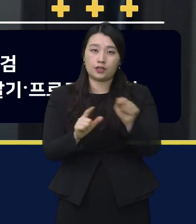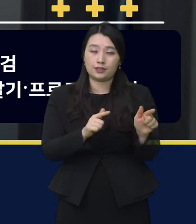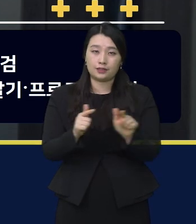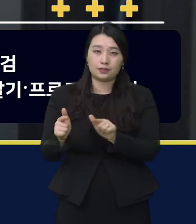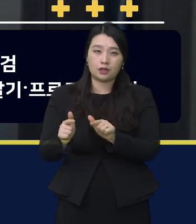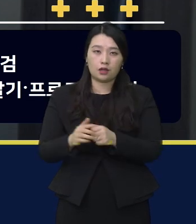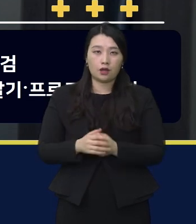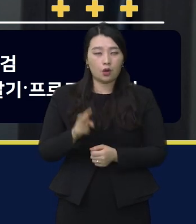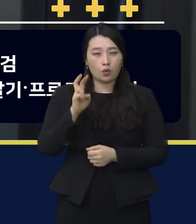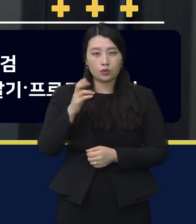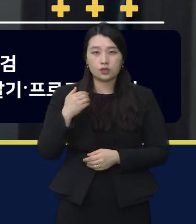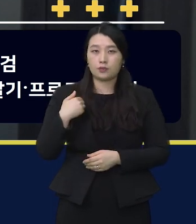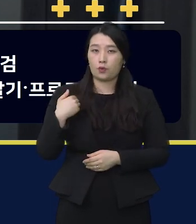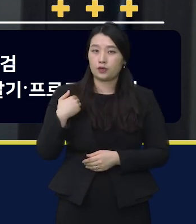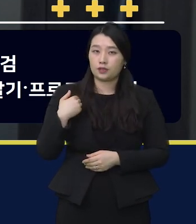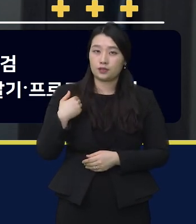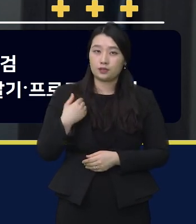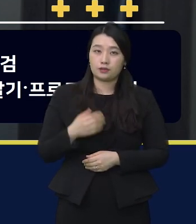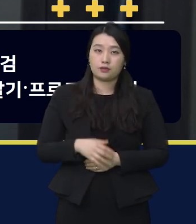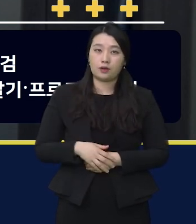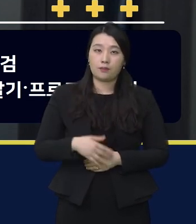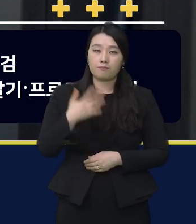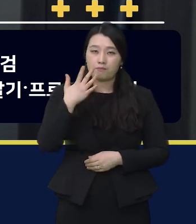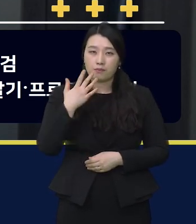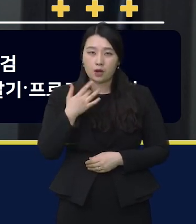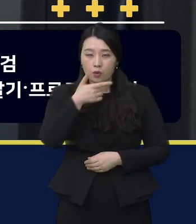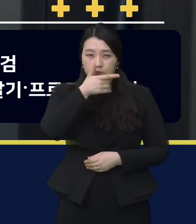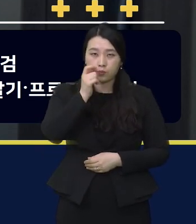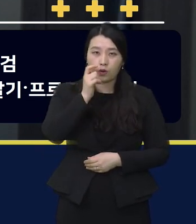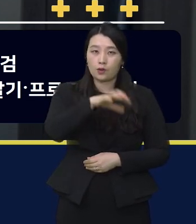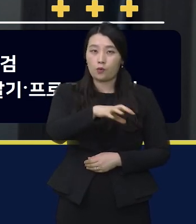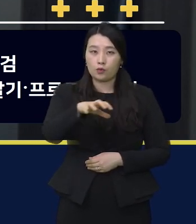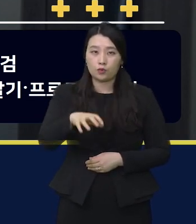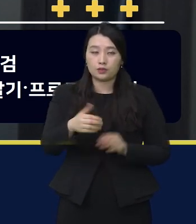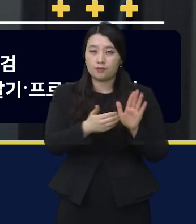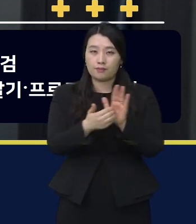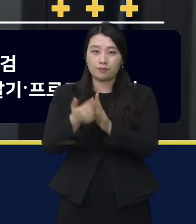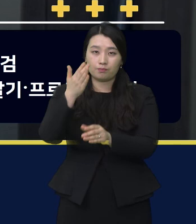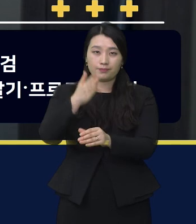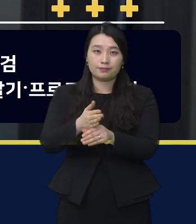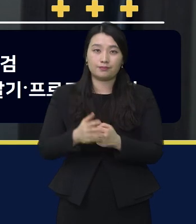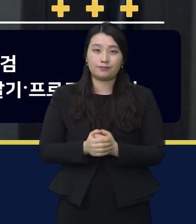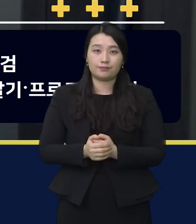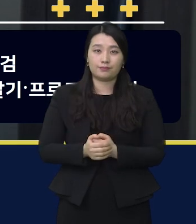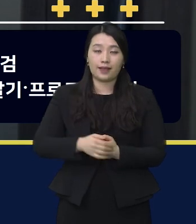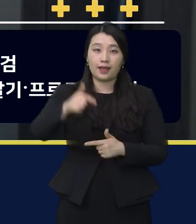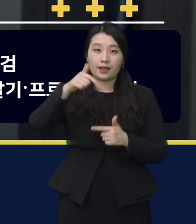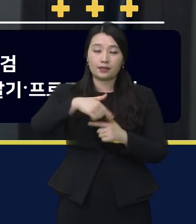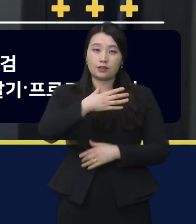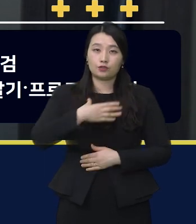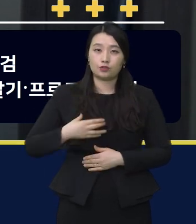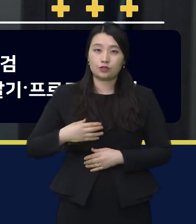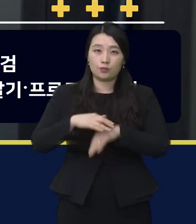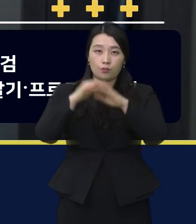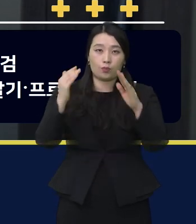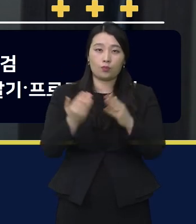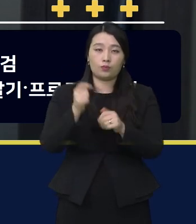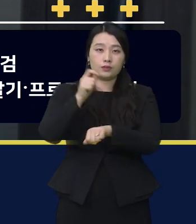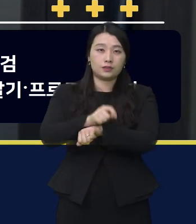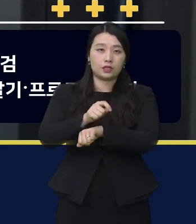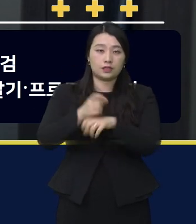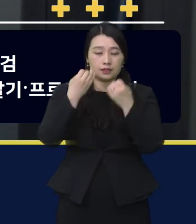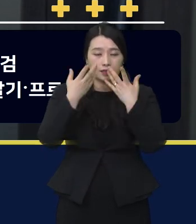혹시 모를 방 역사 각지 들을 열심히 차단하고 있습니다 저희 강남구청 전 치고는